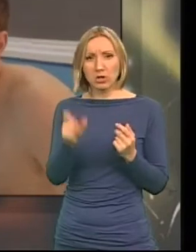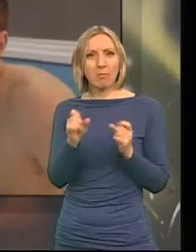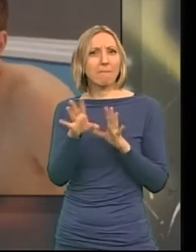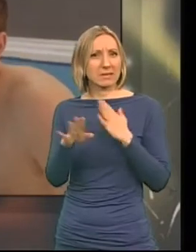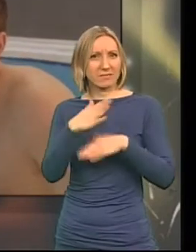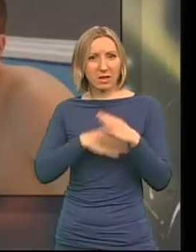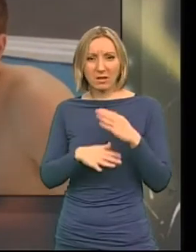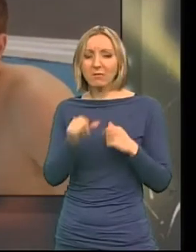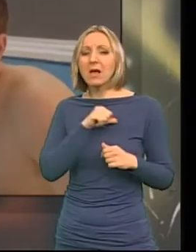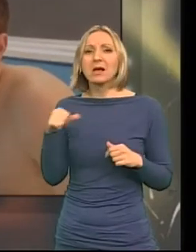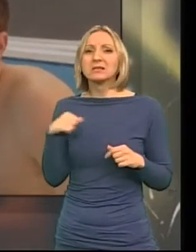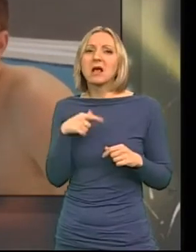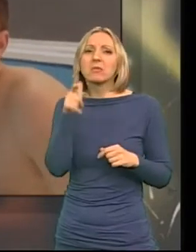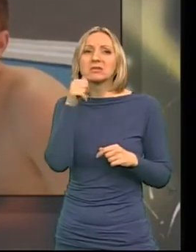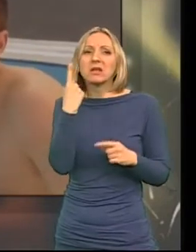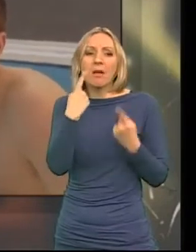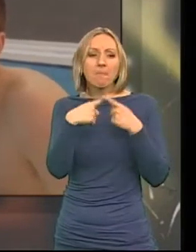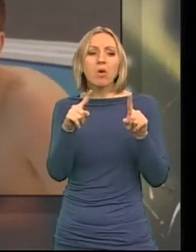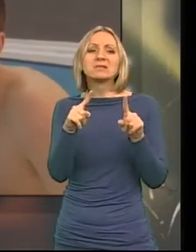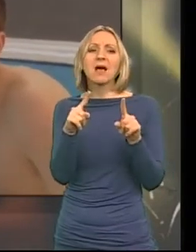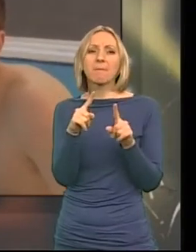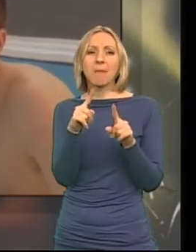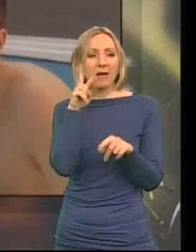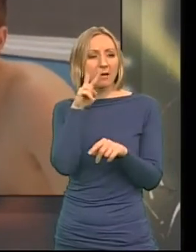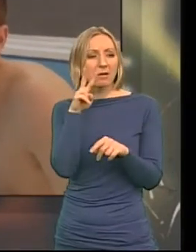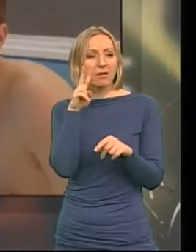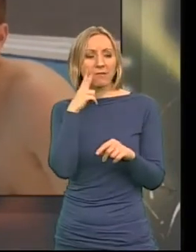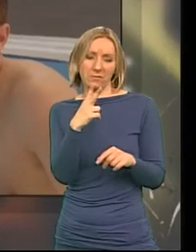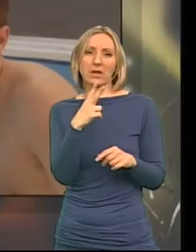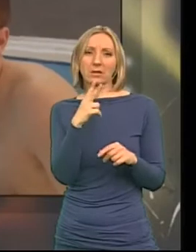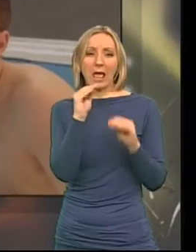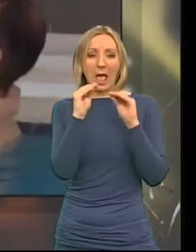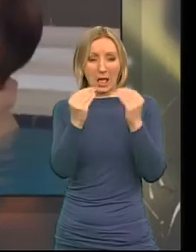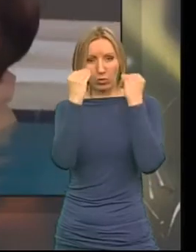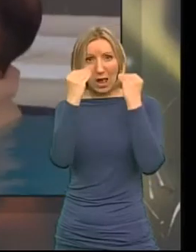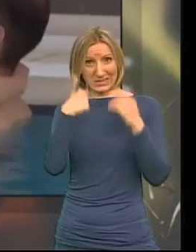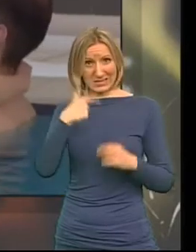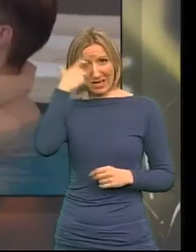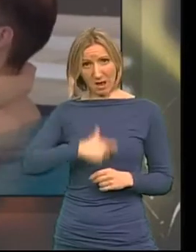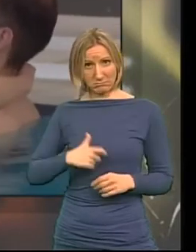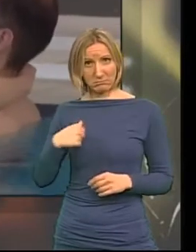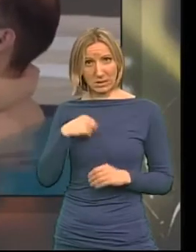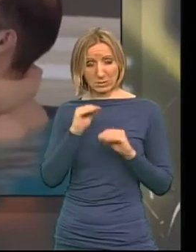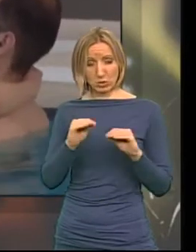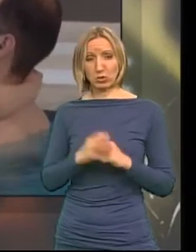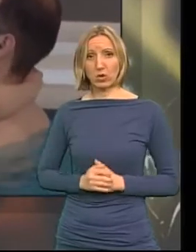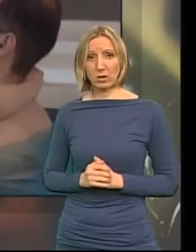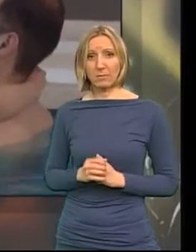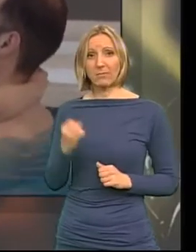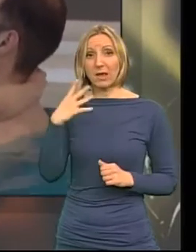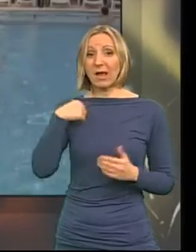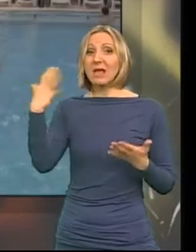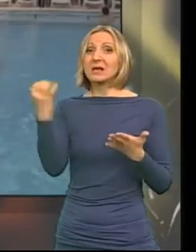osim što iziskuje jedan poseban vid edukacije samih instruktora. Kada savladaju osnovne lekcije i